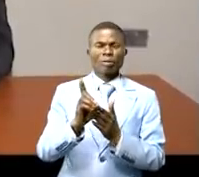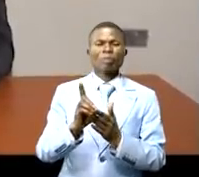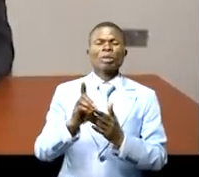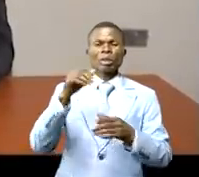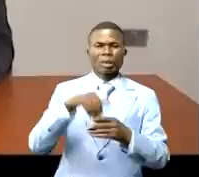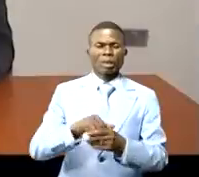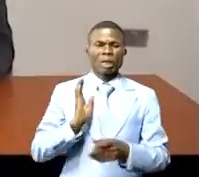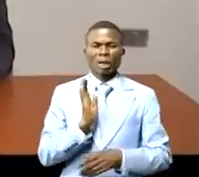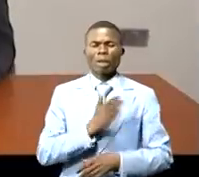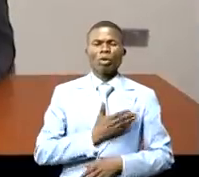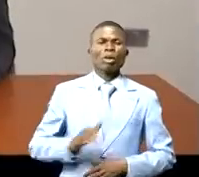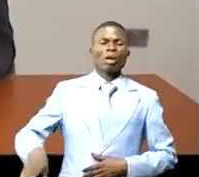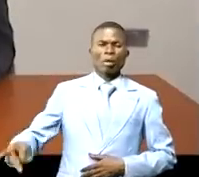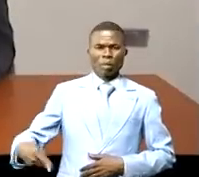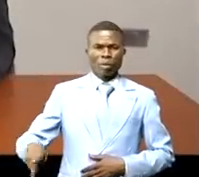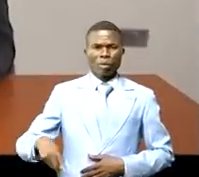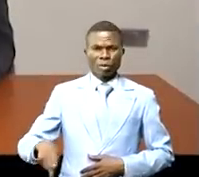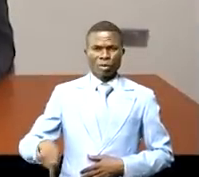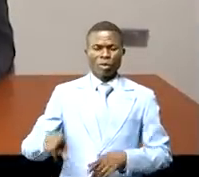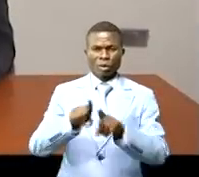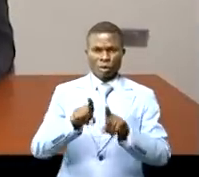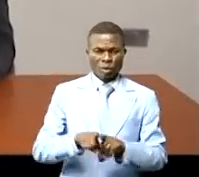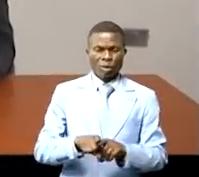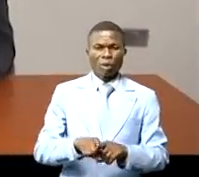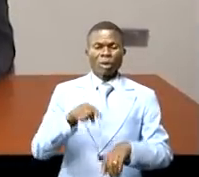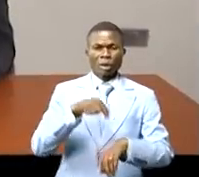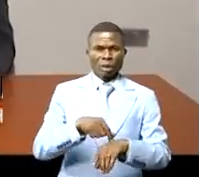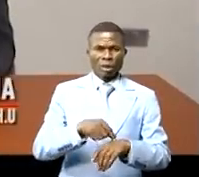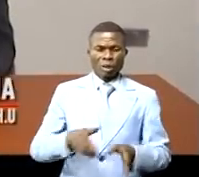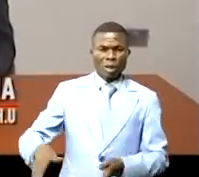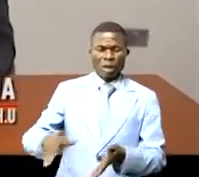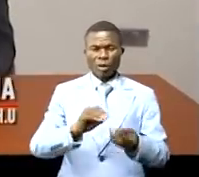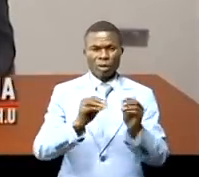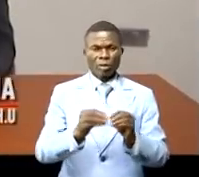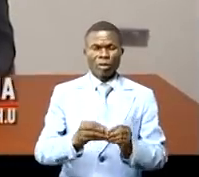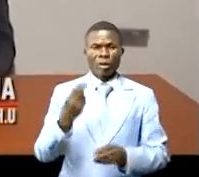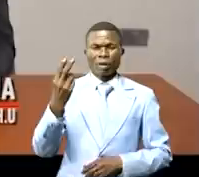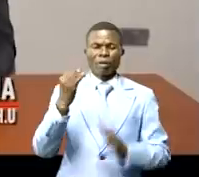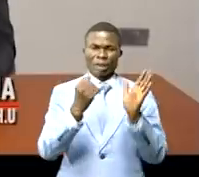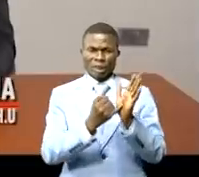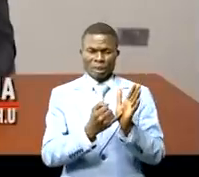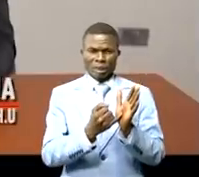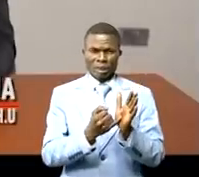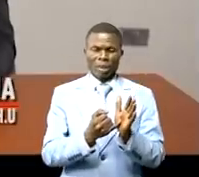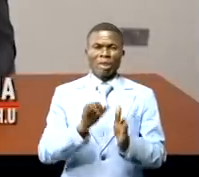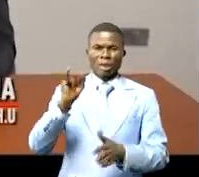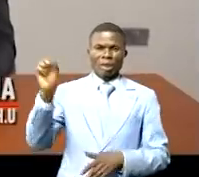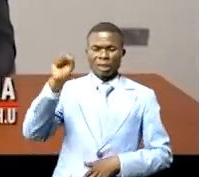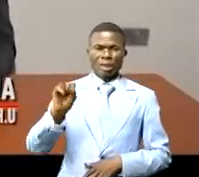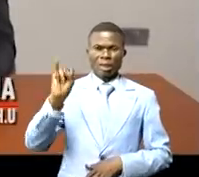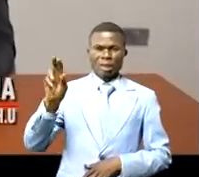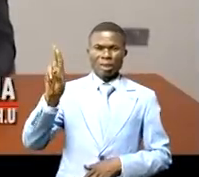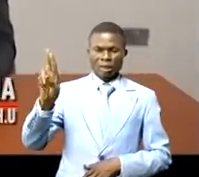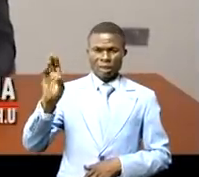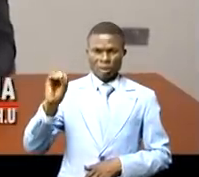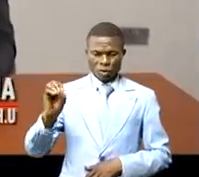dans notre province. Outre les travaux en cours sur la route nationale numéro 26, Iziro-Wacha,